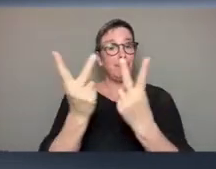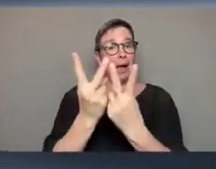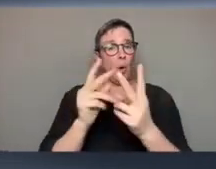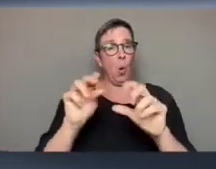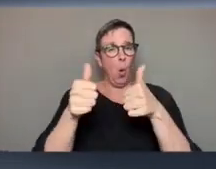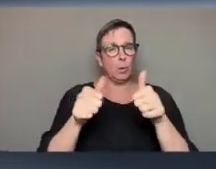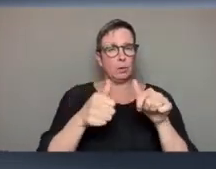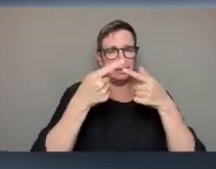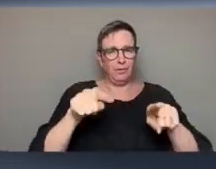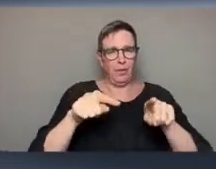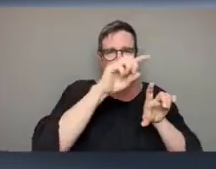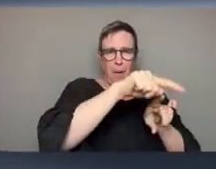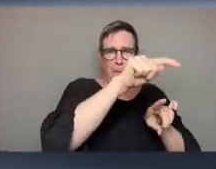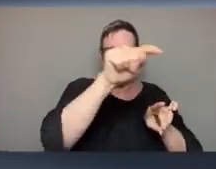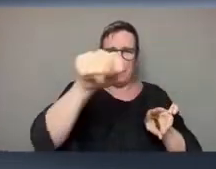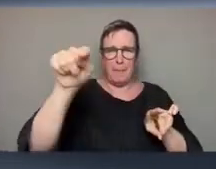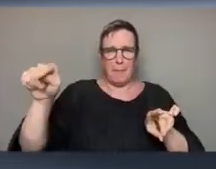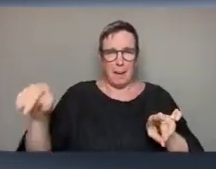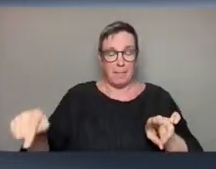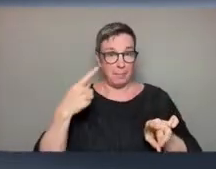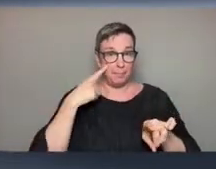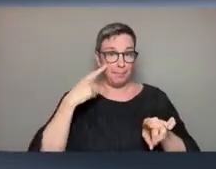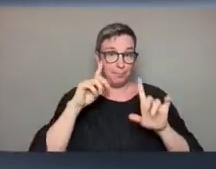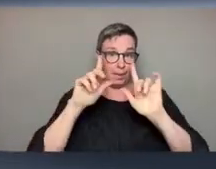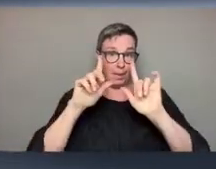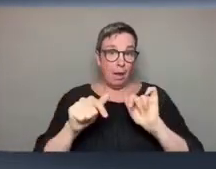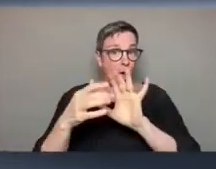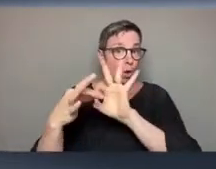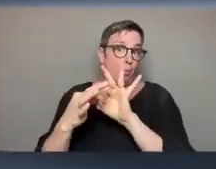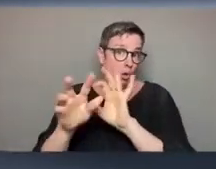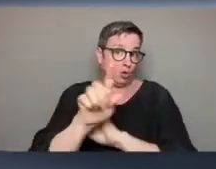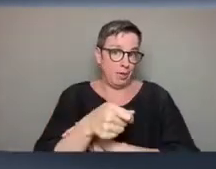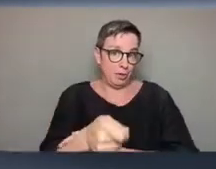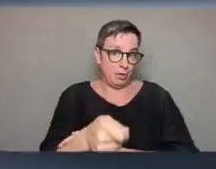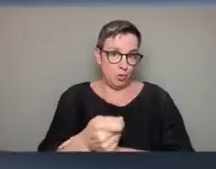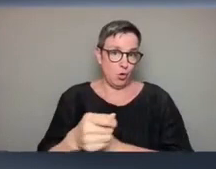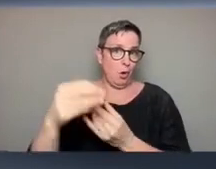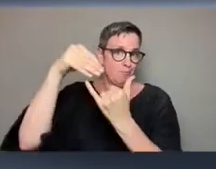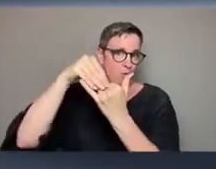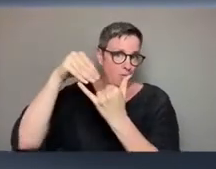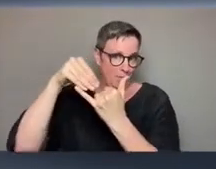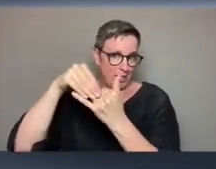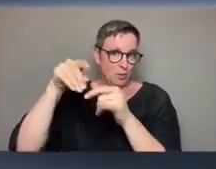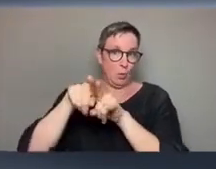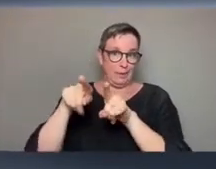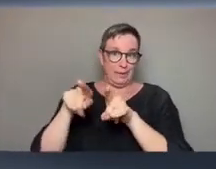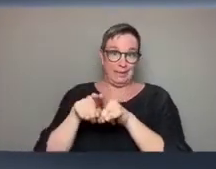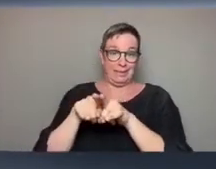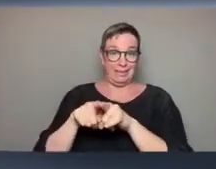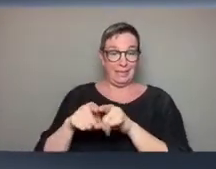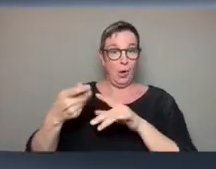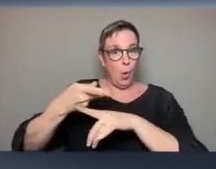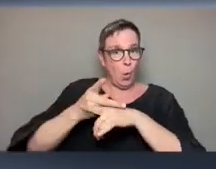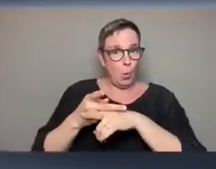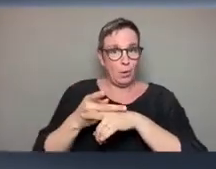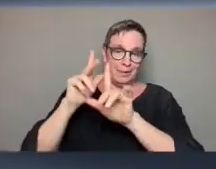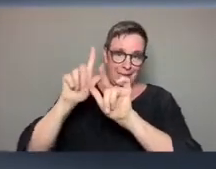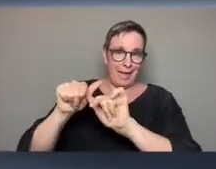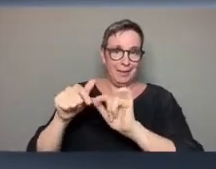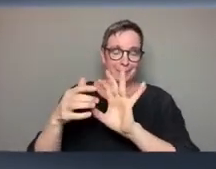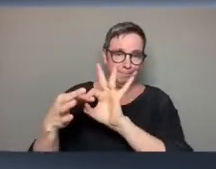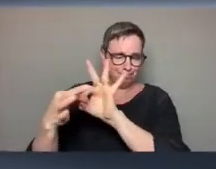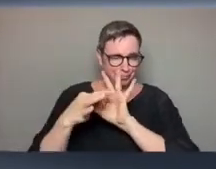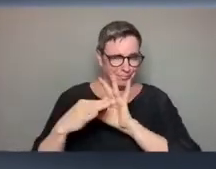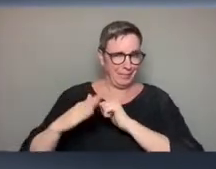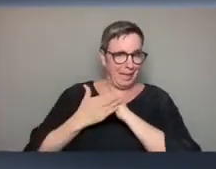été relevée. Et grâce à la collaboration avec Pro Infirmis et surtout grâce à leur outil de Swerst. Donc dans un